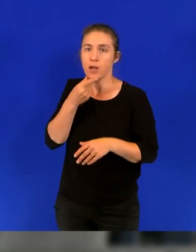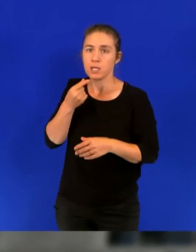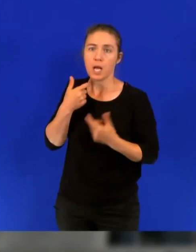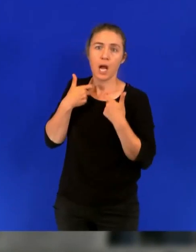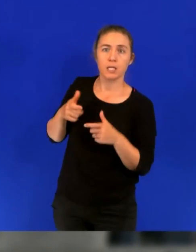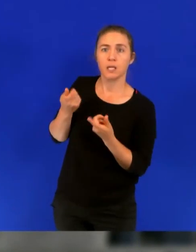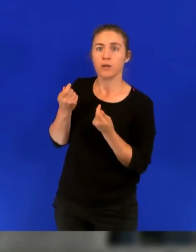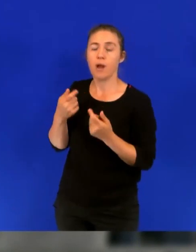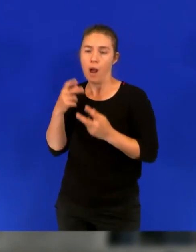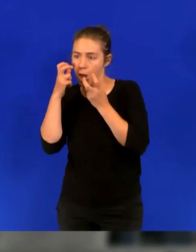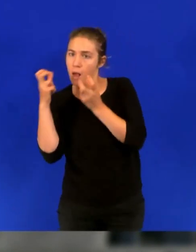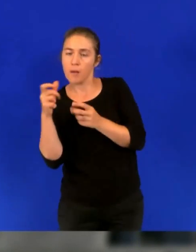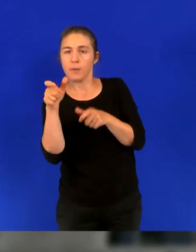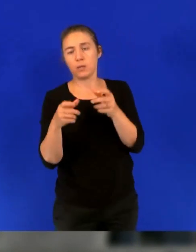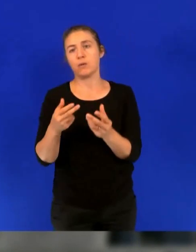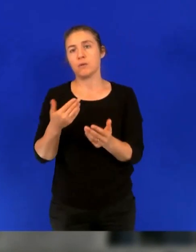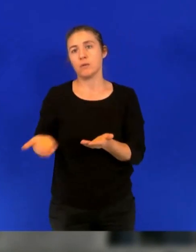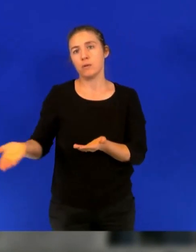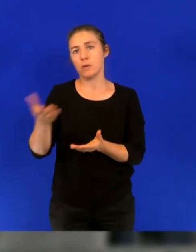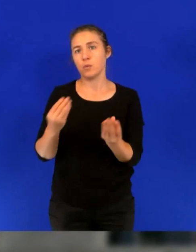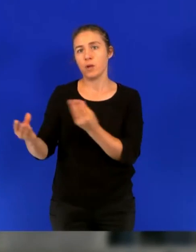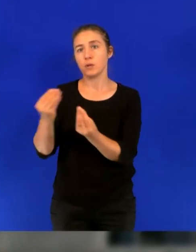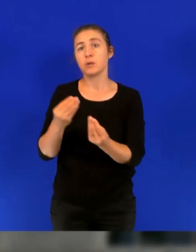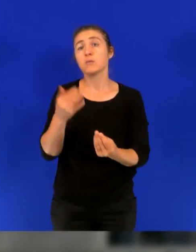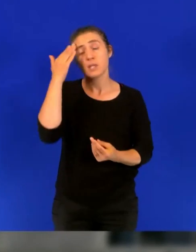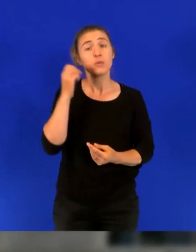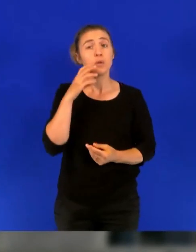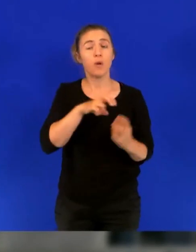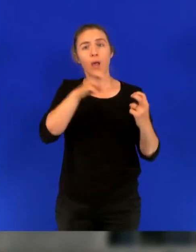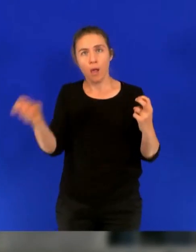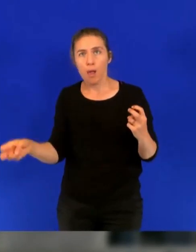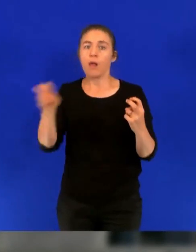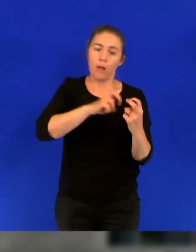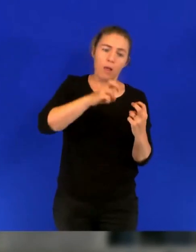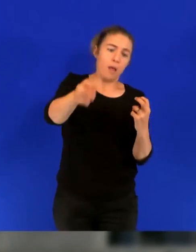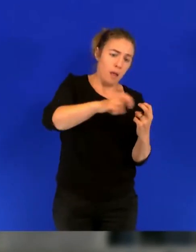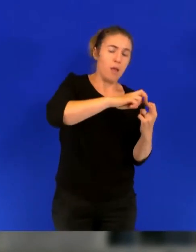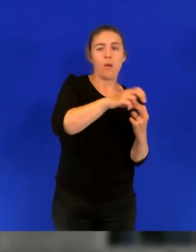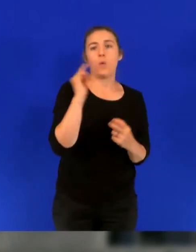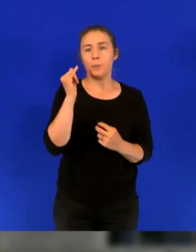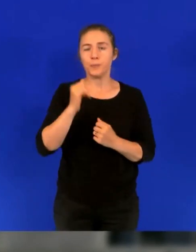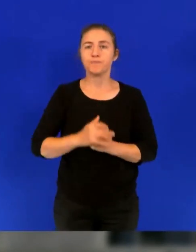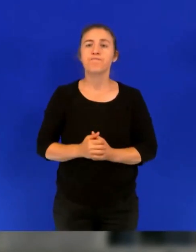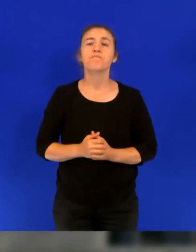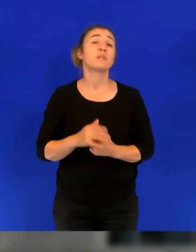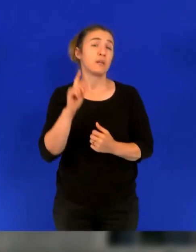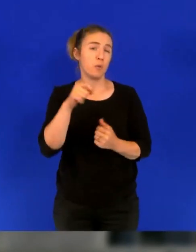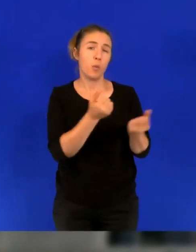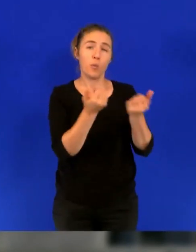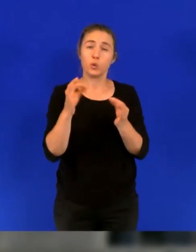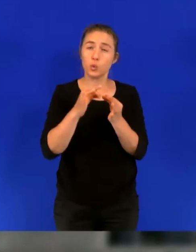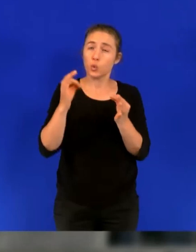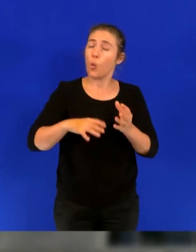les usagers, notamment pour de longues distances au quotidien. Pour cela, il est impératif que des solutions concrètes émergent, qu'elles